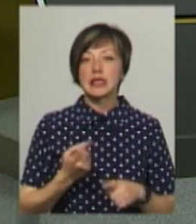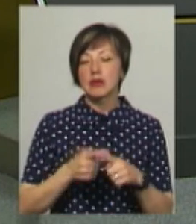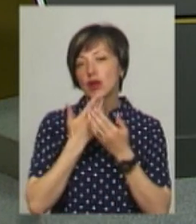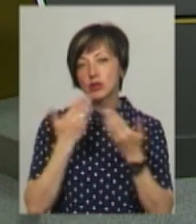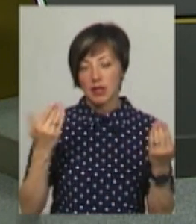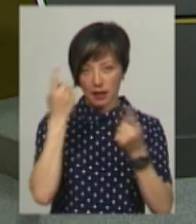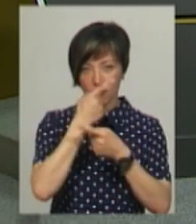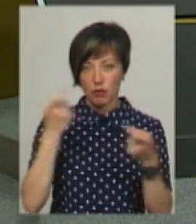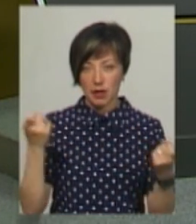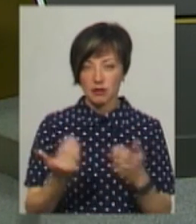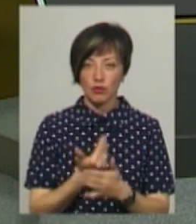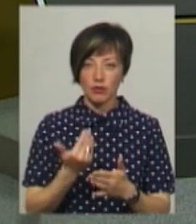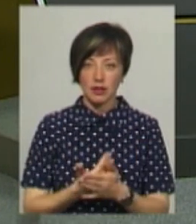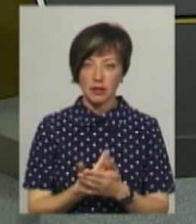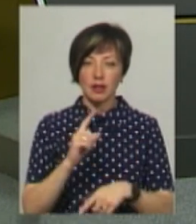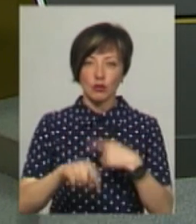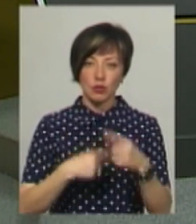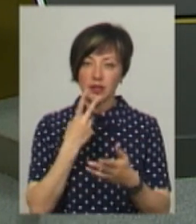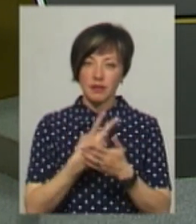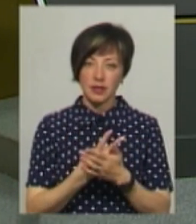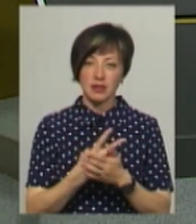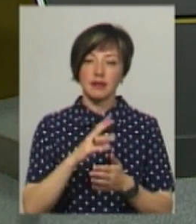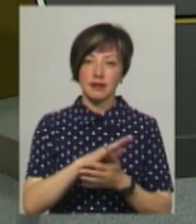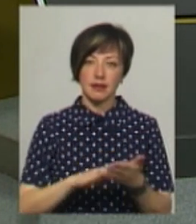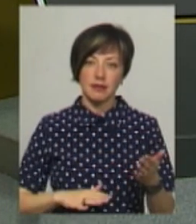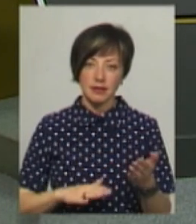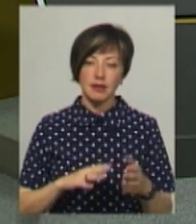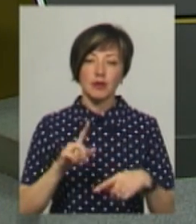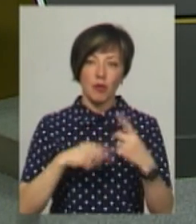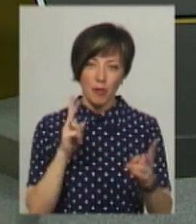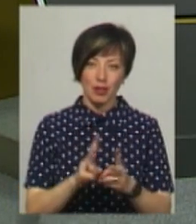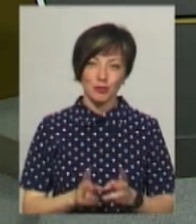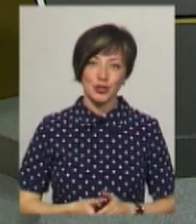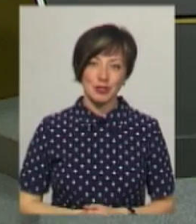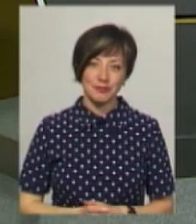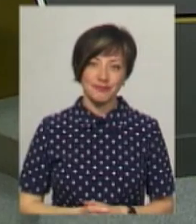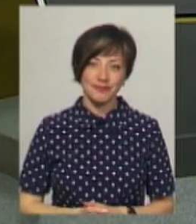Це була остання інформація цього випуску. Наступний дивіться о 20:30. Побачимось!